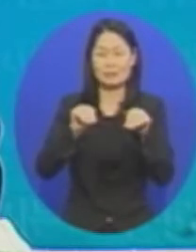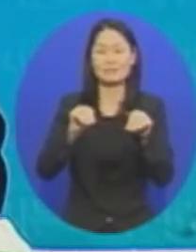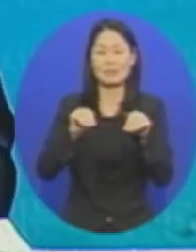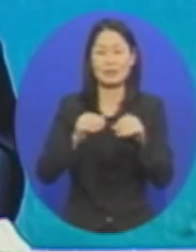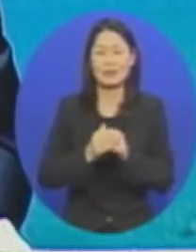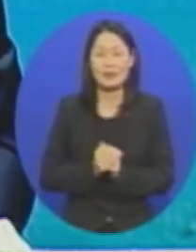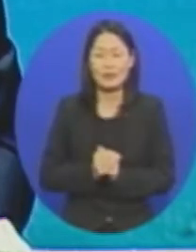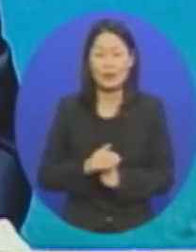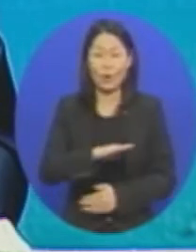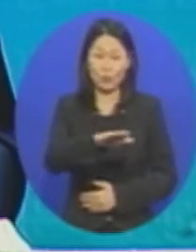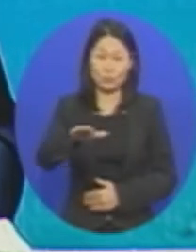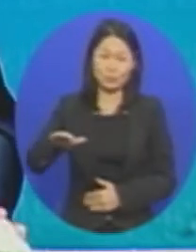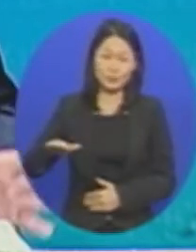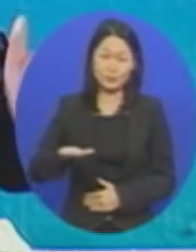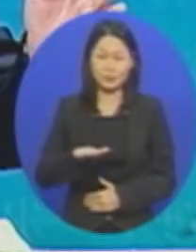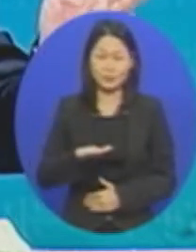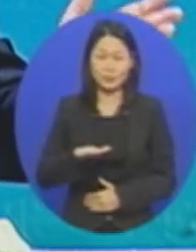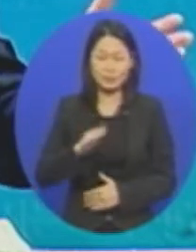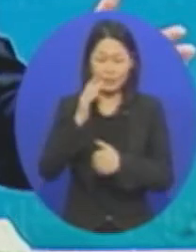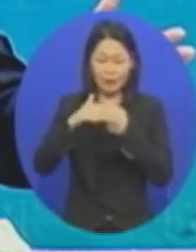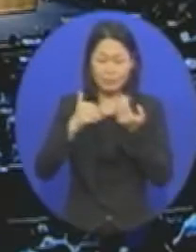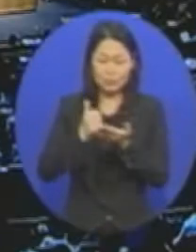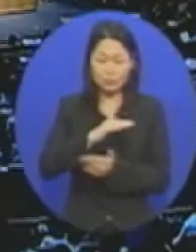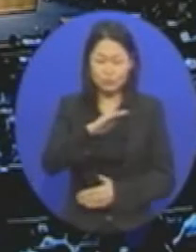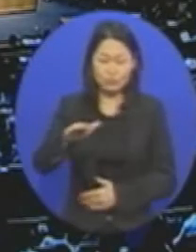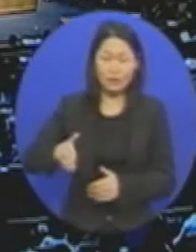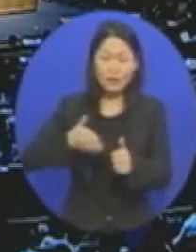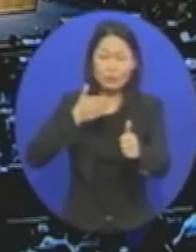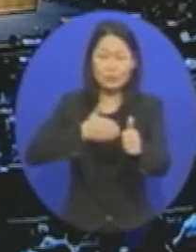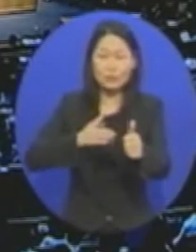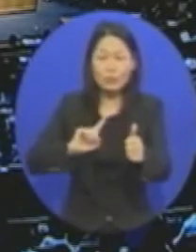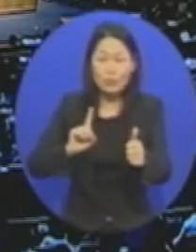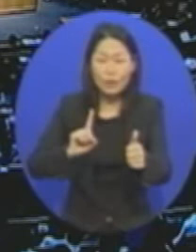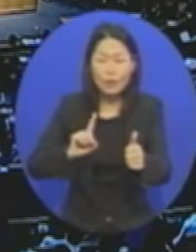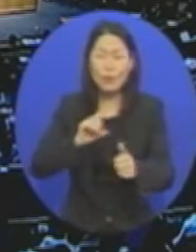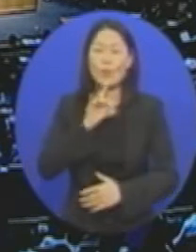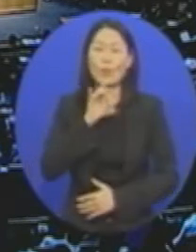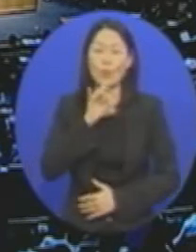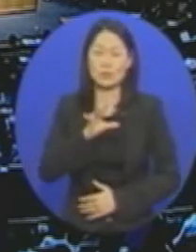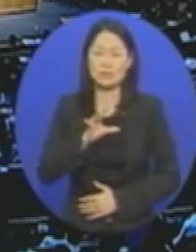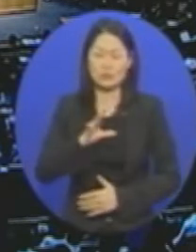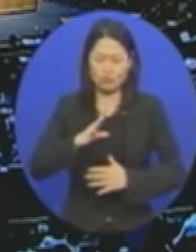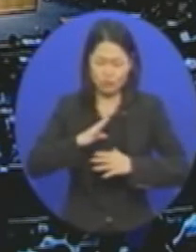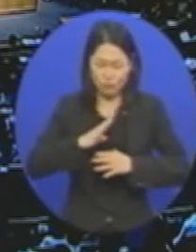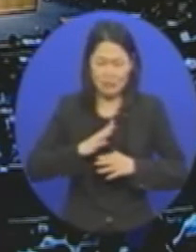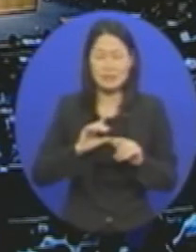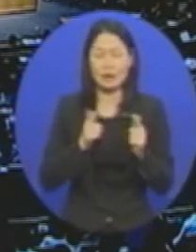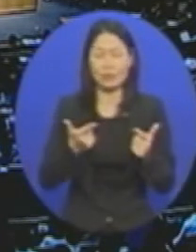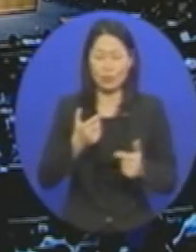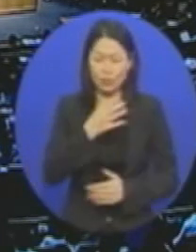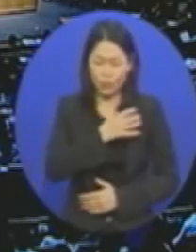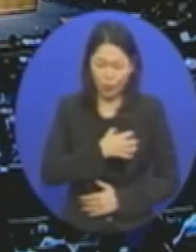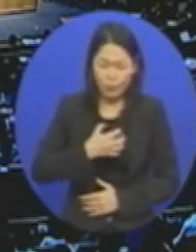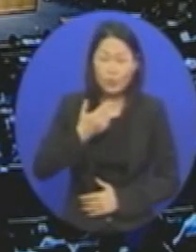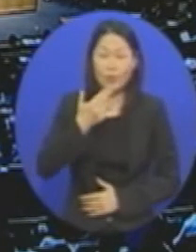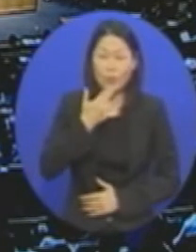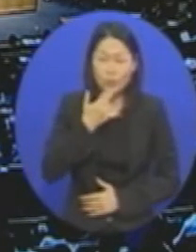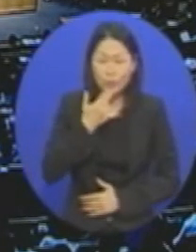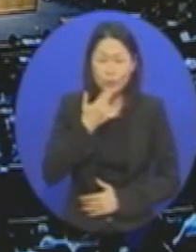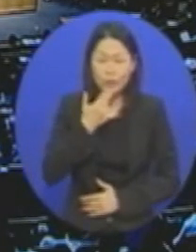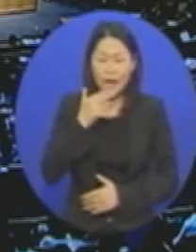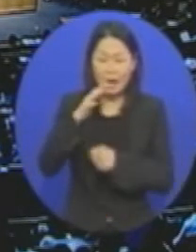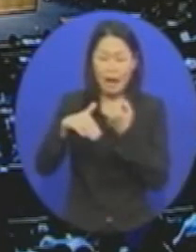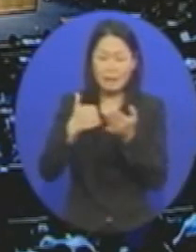여러분 하나님께서 우리에게 요구하시는 것은 오직 두려워하지 않고 염려하지 않고 하나님이